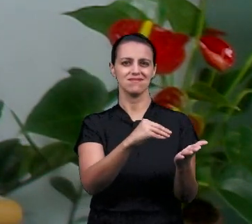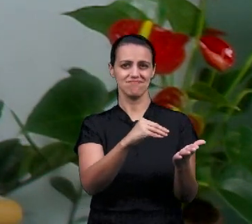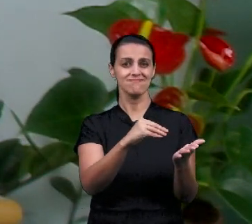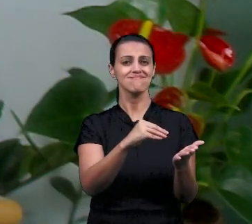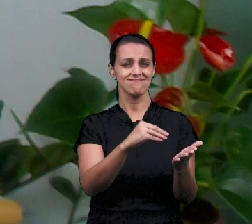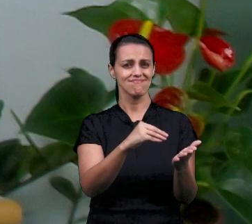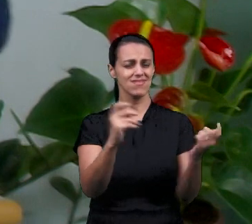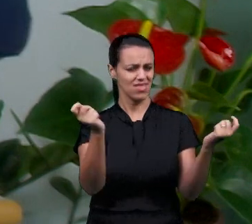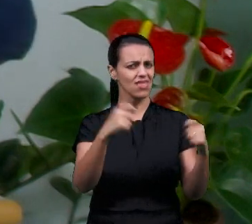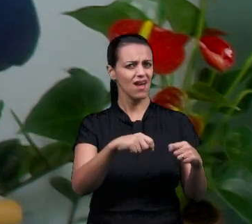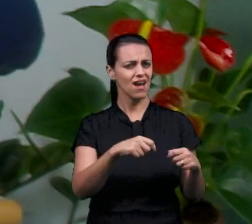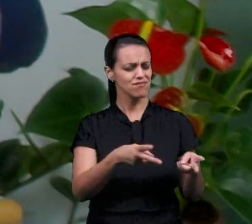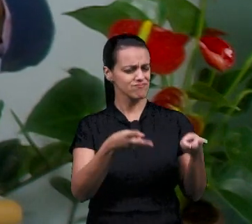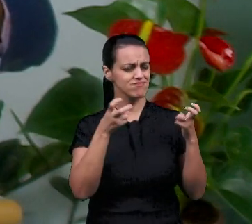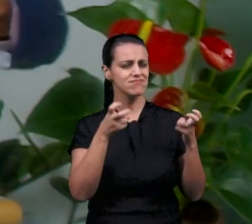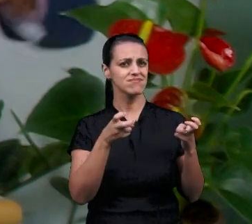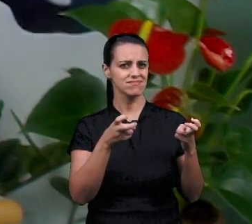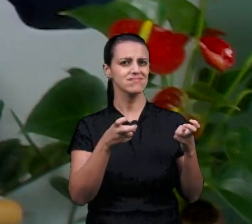clarté